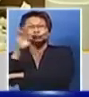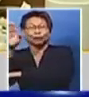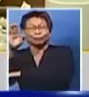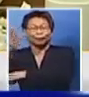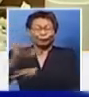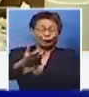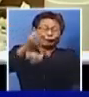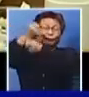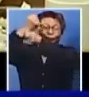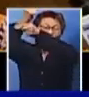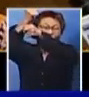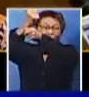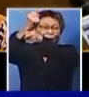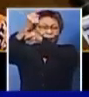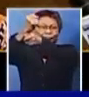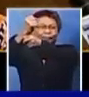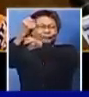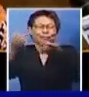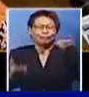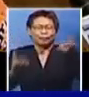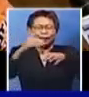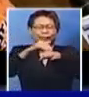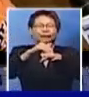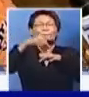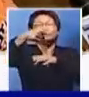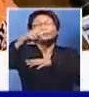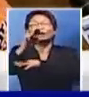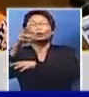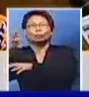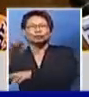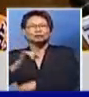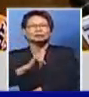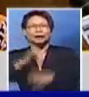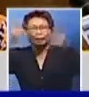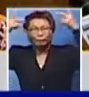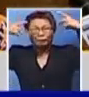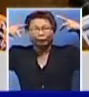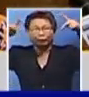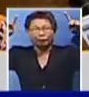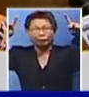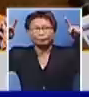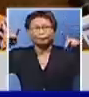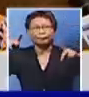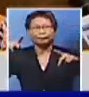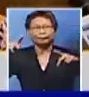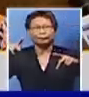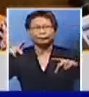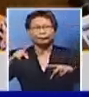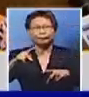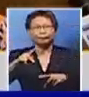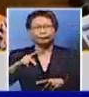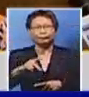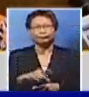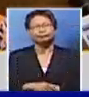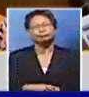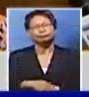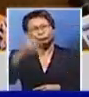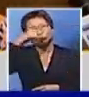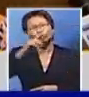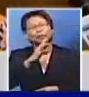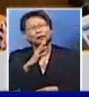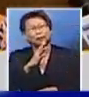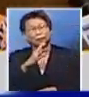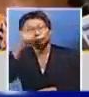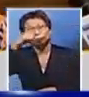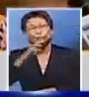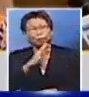umum ke-14. Saya sebagai timbalan pengurusi Barisan Nasional mendekati mereka ini untuk menyatakan